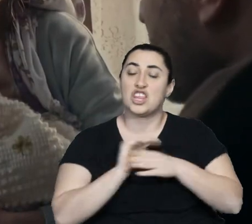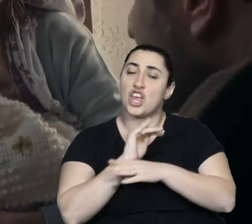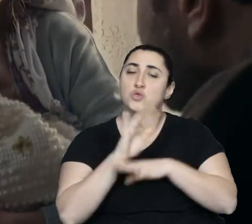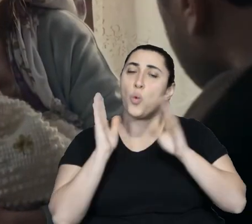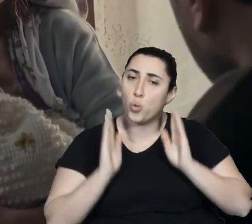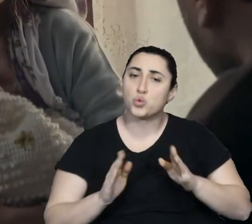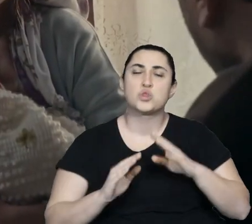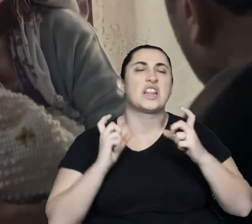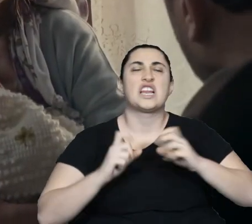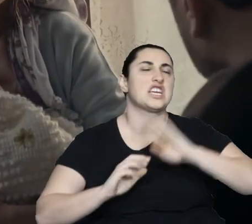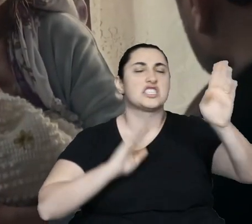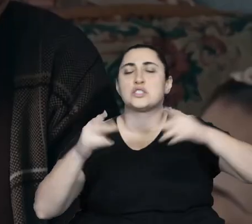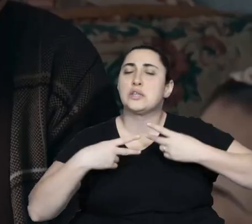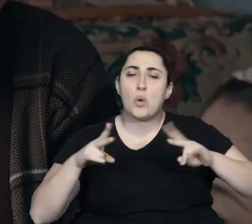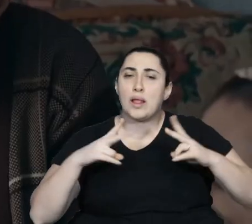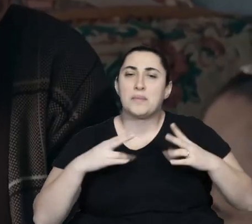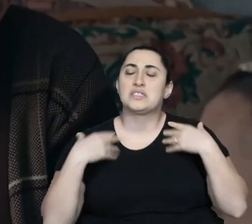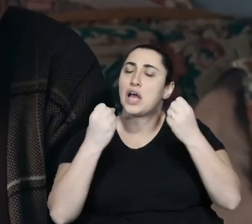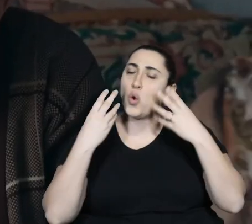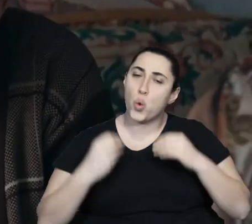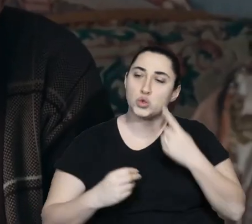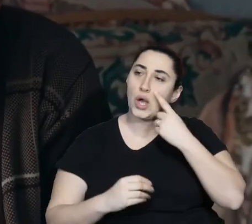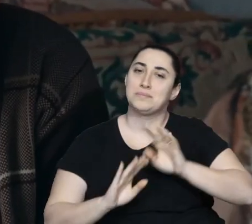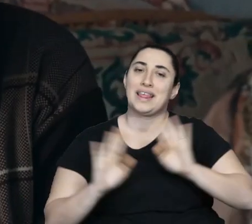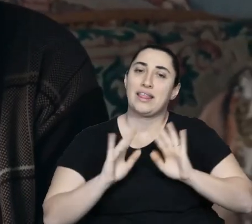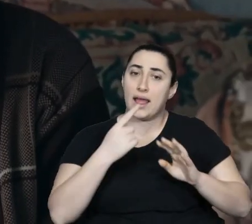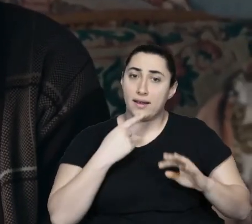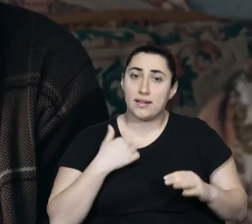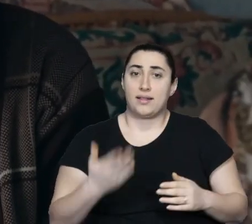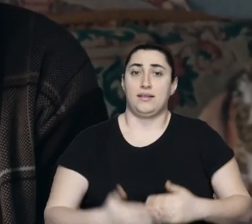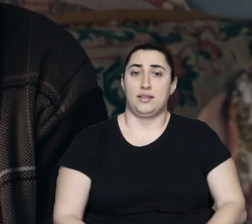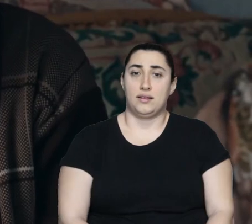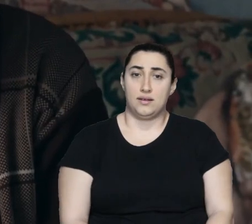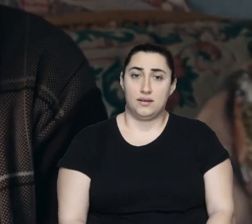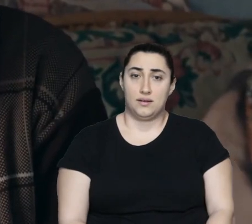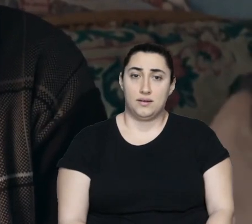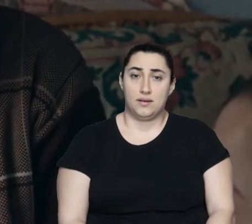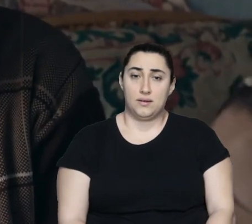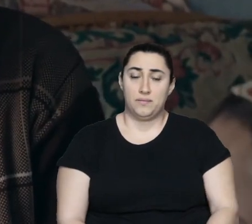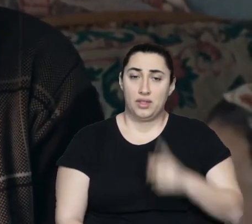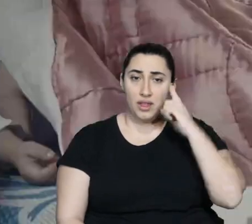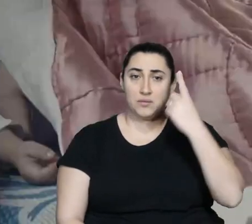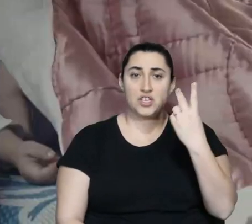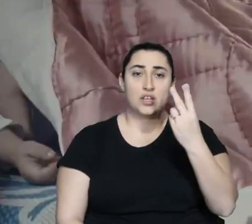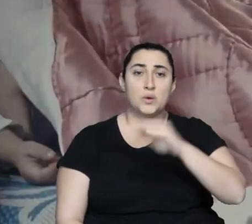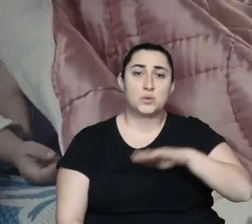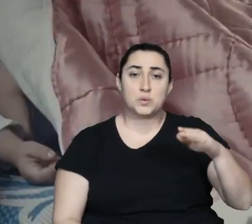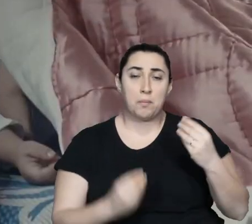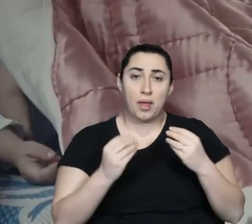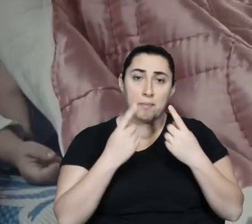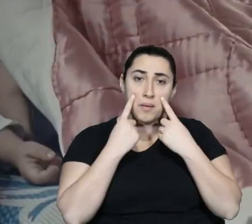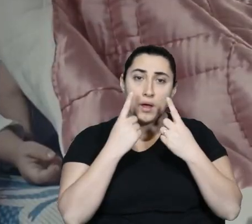yaşasın da nerede yaşarsa yaşasın. Sağ olduğunu göreyim. Yeter bana diyordun. Bir başına iki küçük